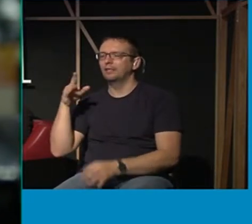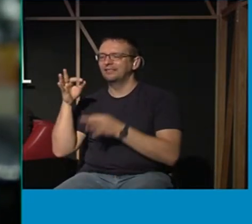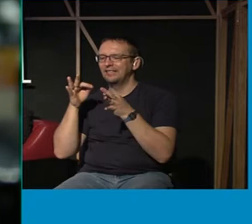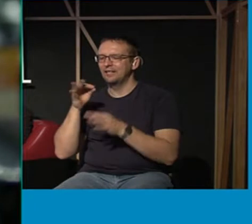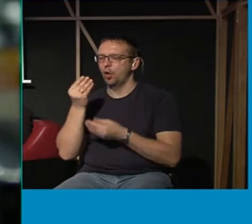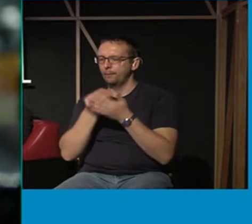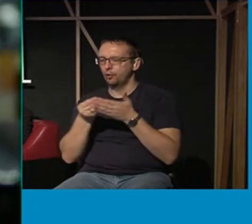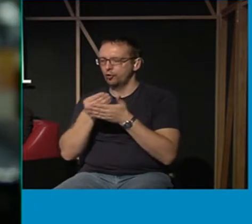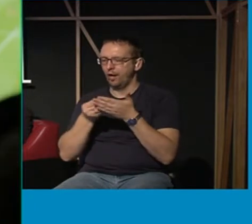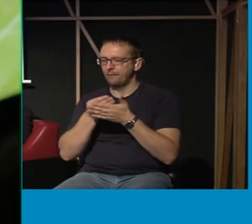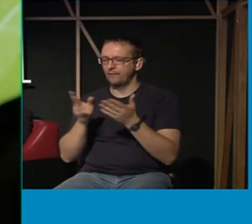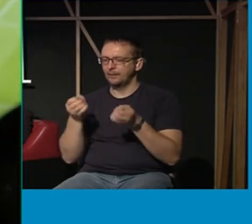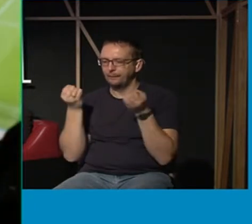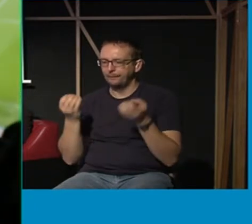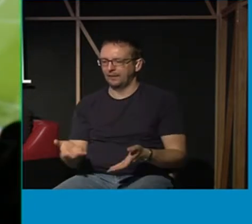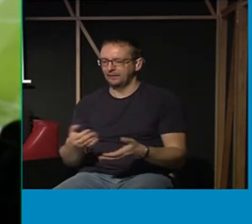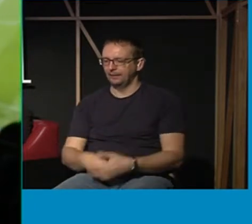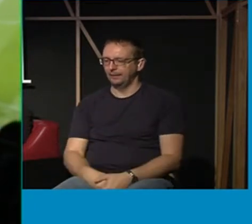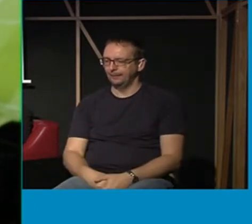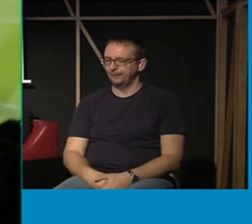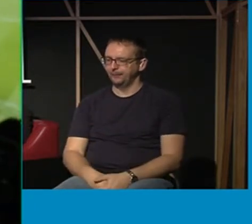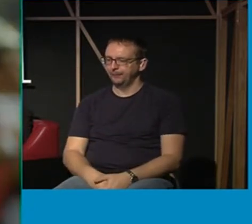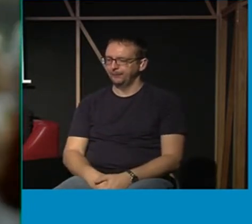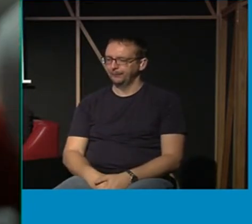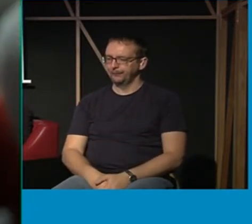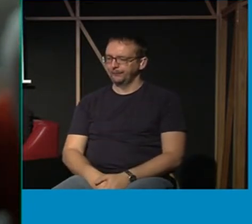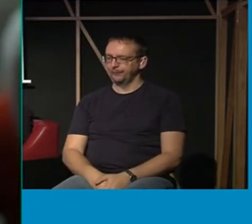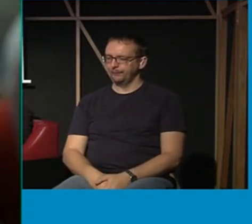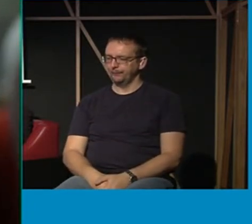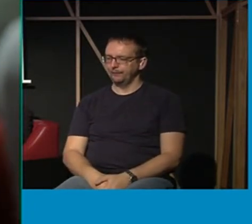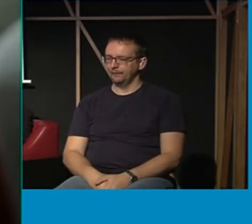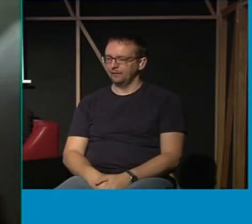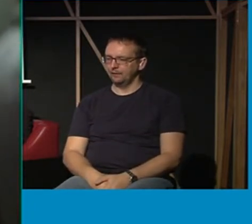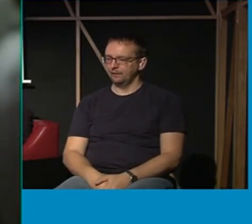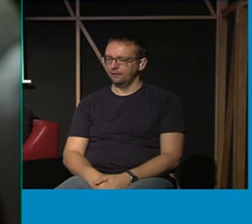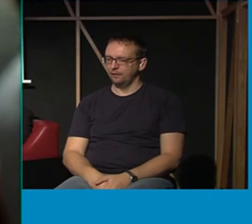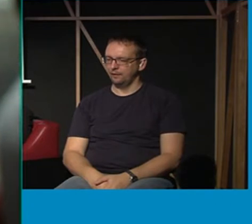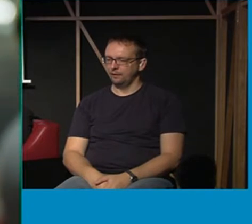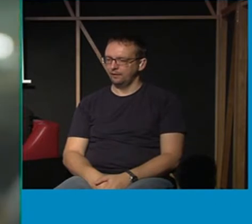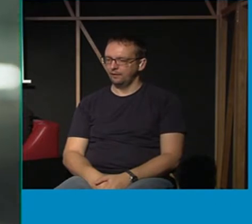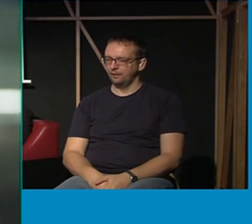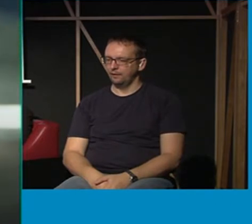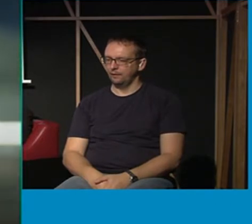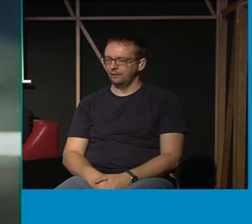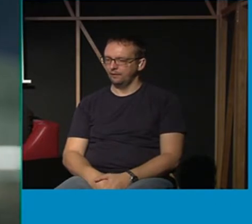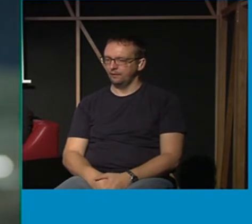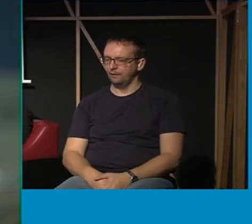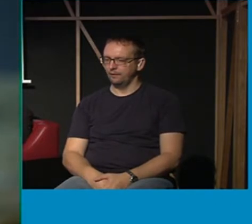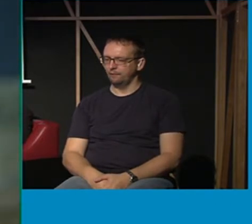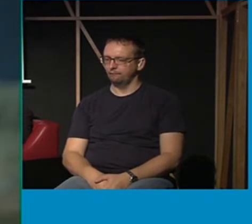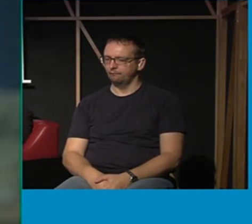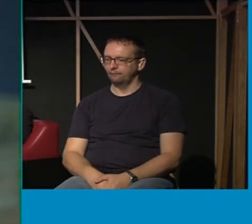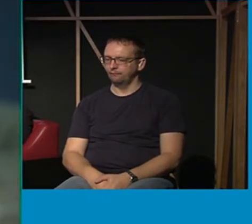комментатором, рассказывает обо всем, что происходит на поле. То есть таким образом я, находясь на стадионе в